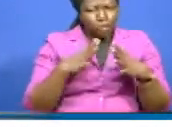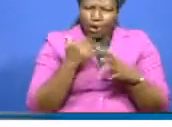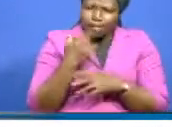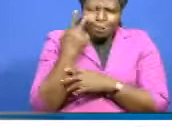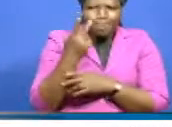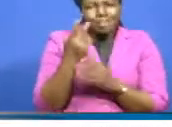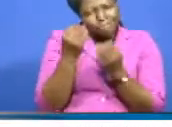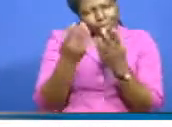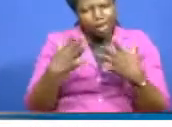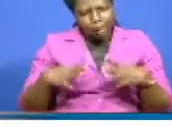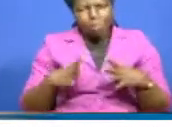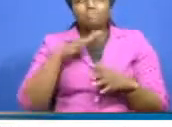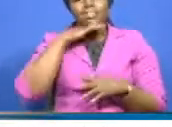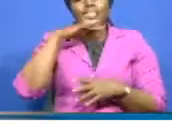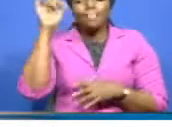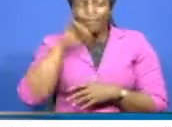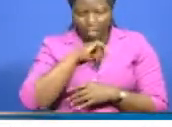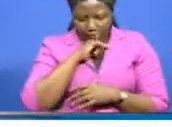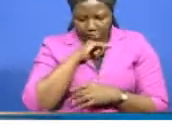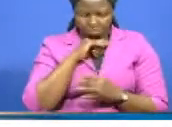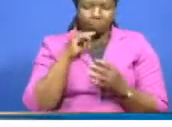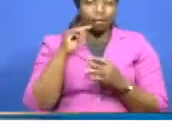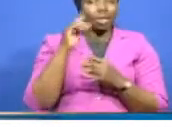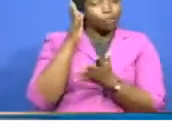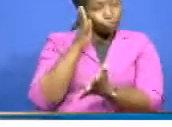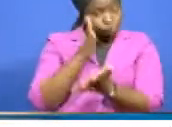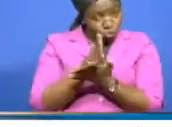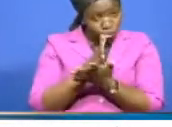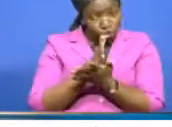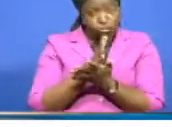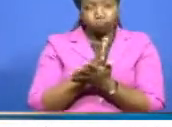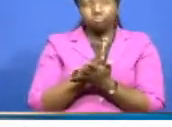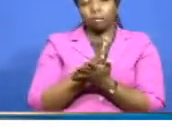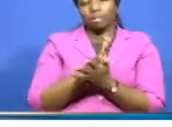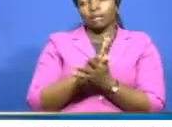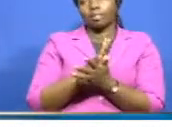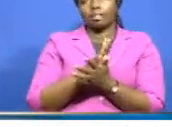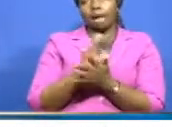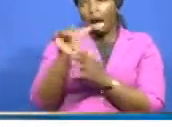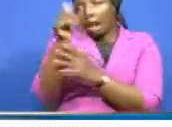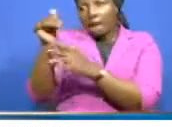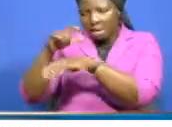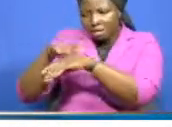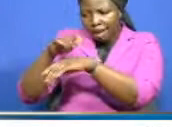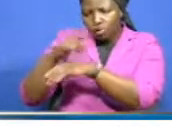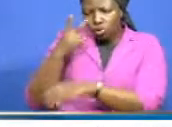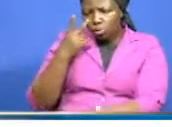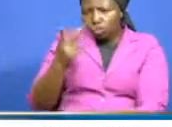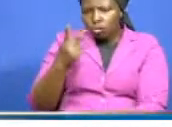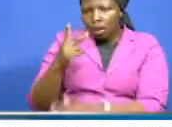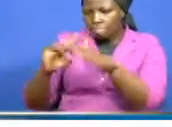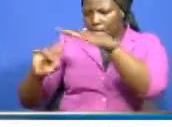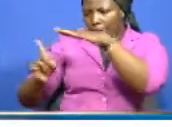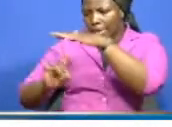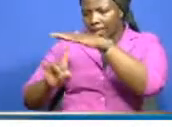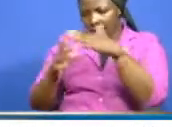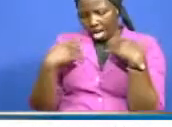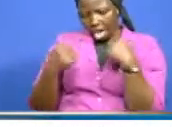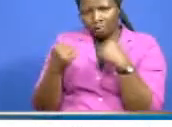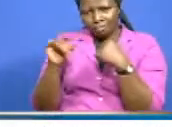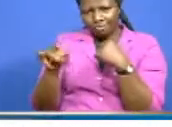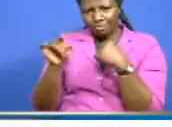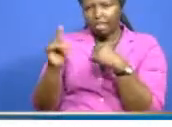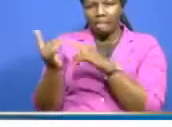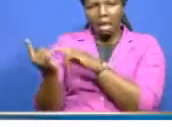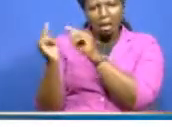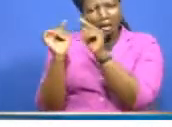watu wengi wamepoteza maisha yao, na huu unaangalia wakati mwingine kwenye Ministry ya Health